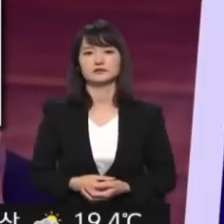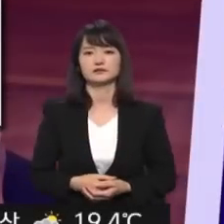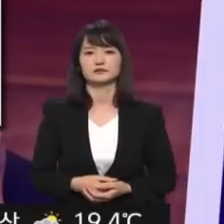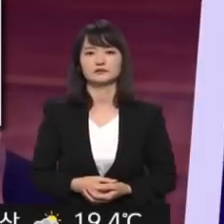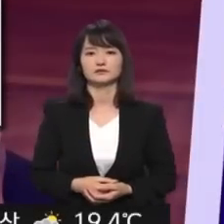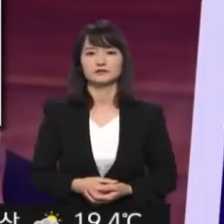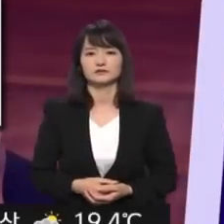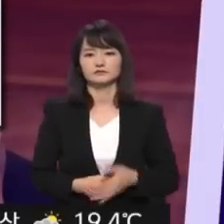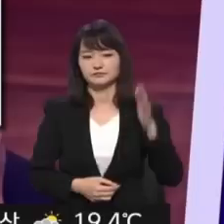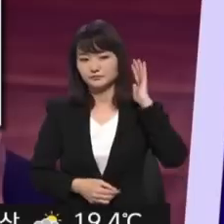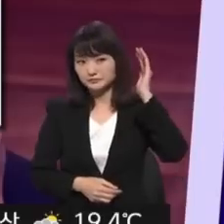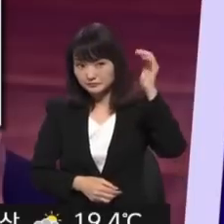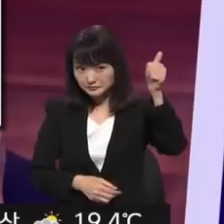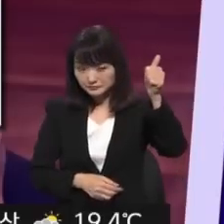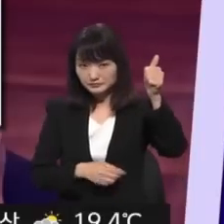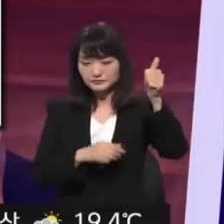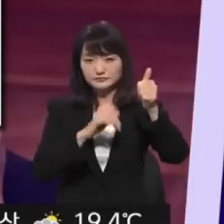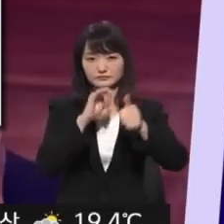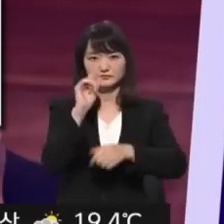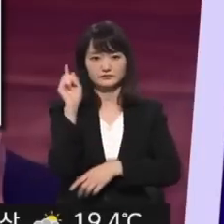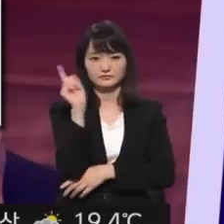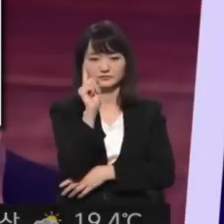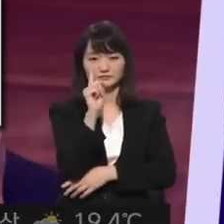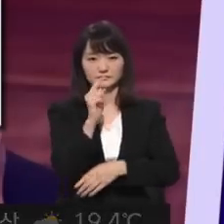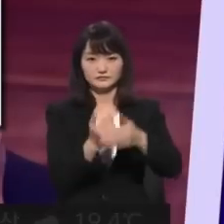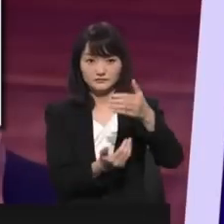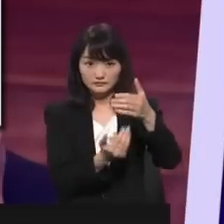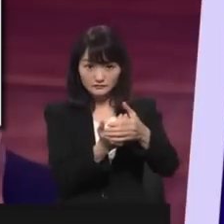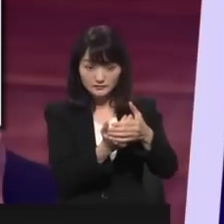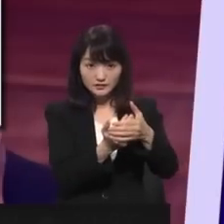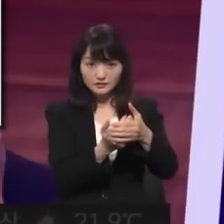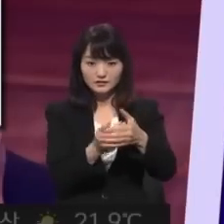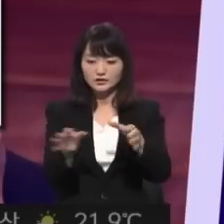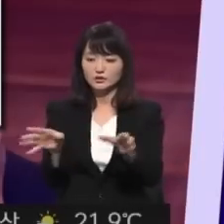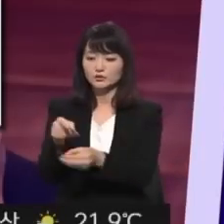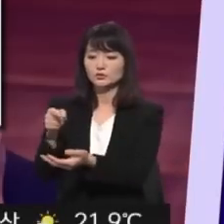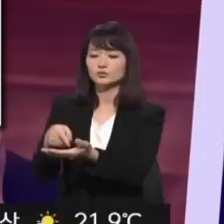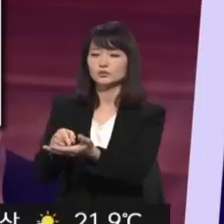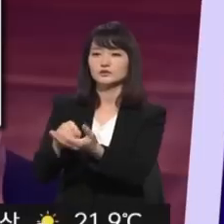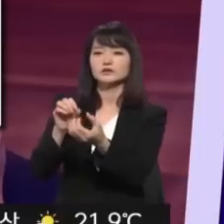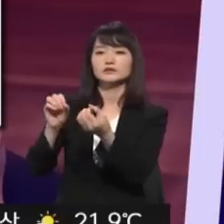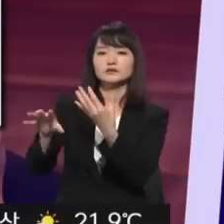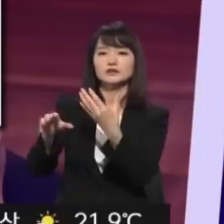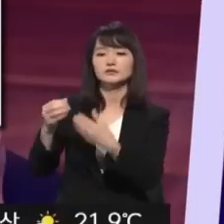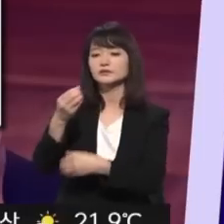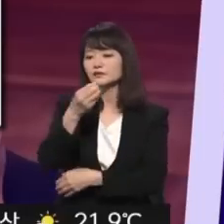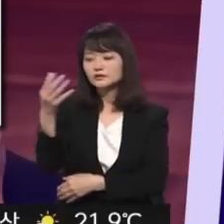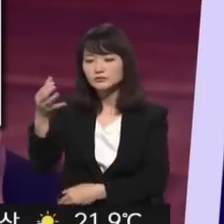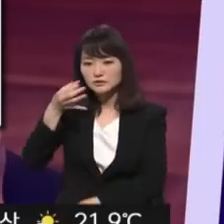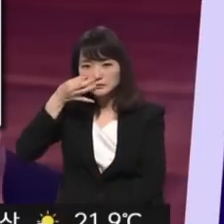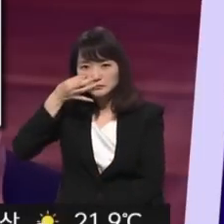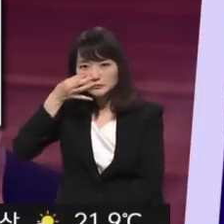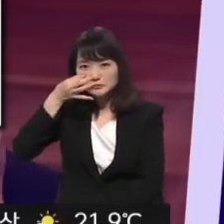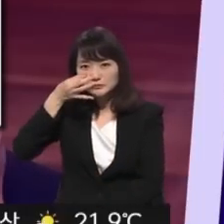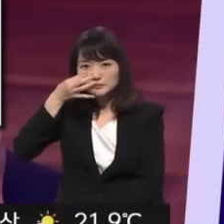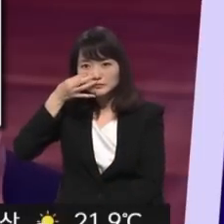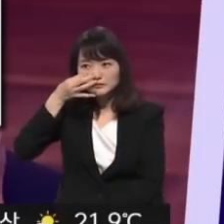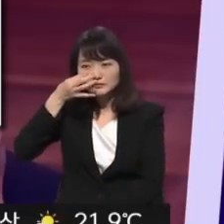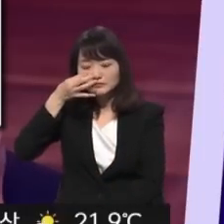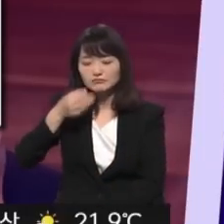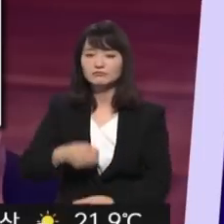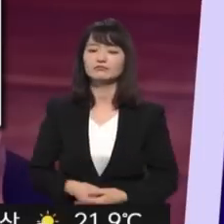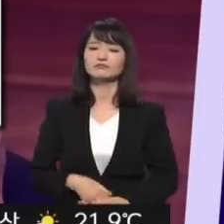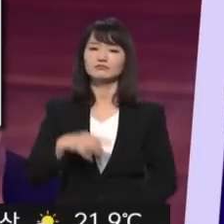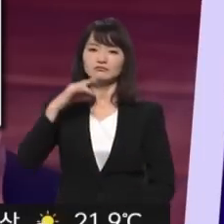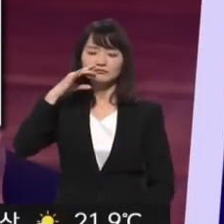없었는데 대통령 헬기 서구를 총리는 신문에서 봤다 라고 얘기해서 저희가 궁금한건 그러면 한덕수 저 는 어떤 식물도